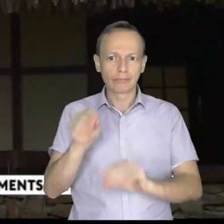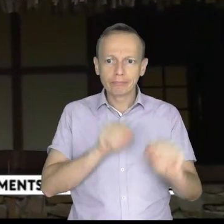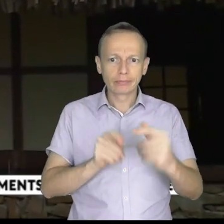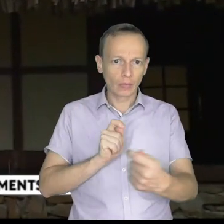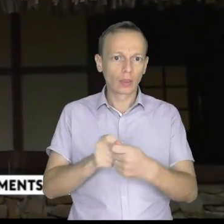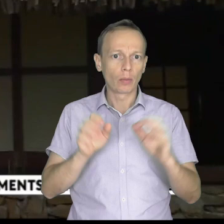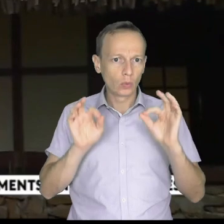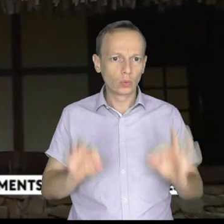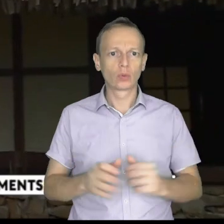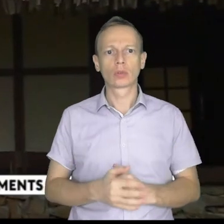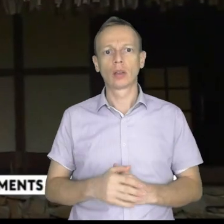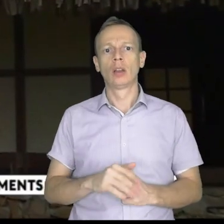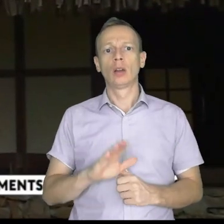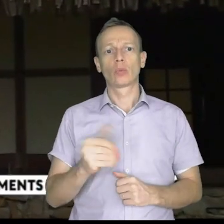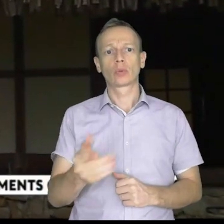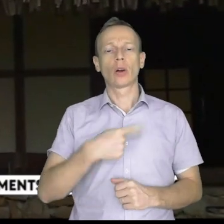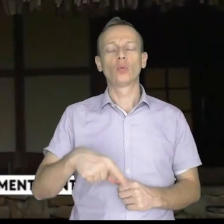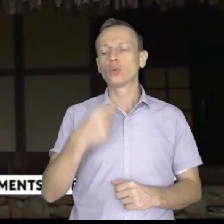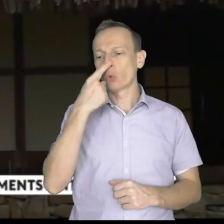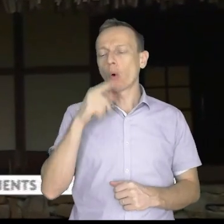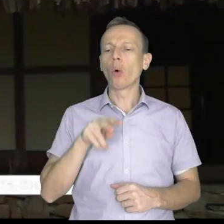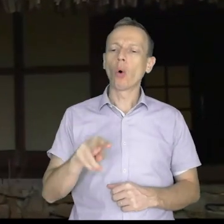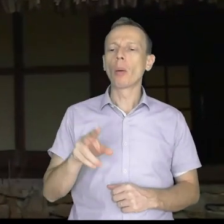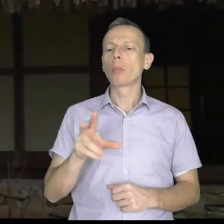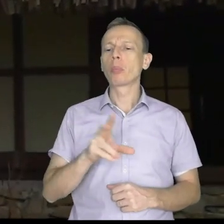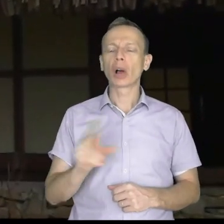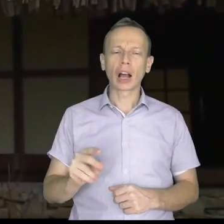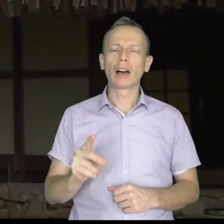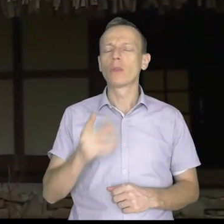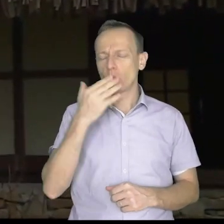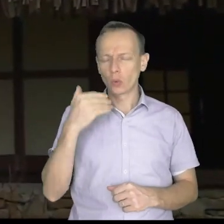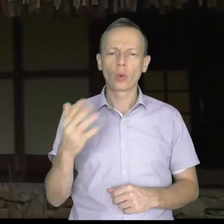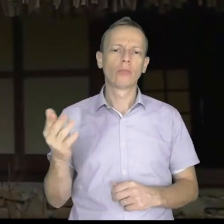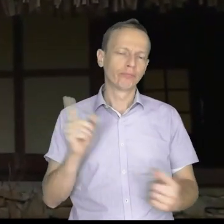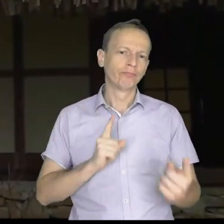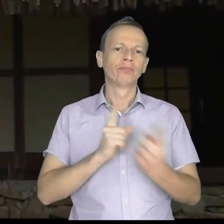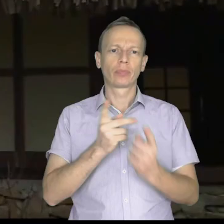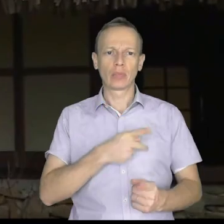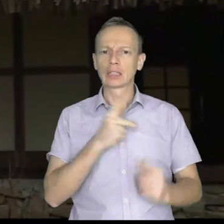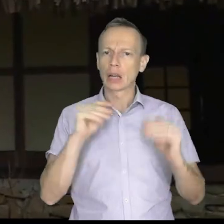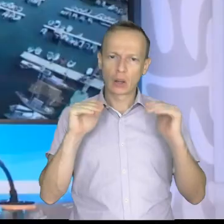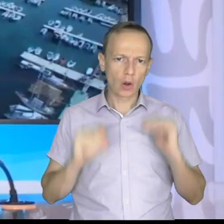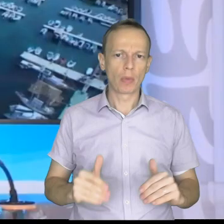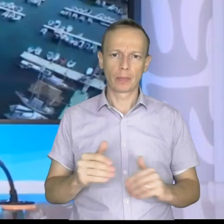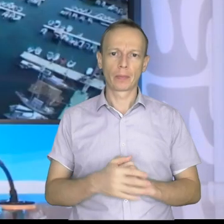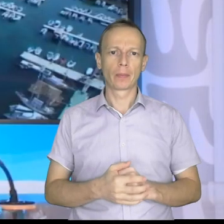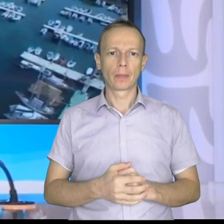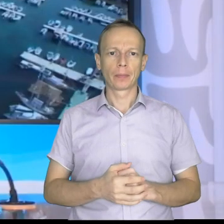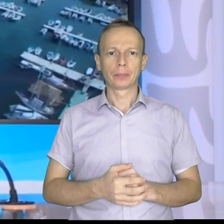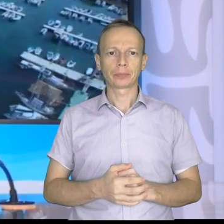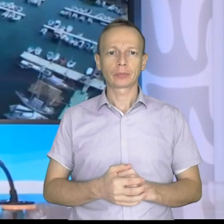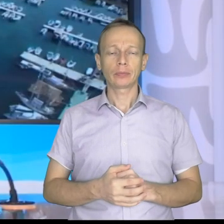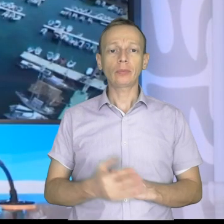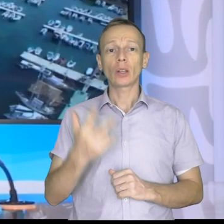Donc il faut faire très attention. Et donc même si on pense que c'est pas grave, de consulter son médecin quand même, vraiment, c'est le message. Et avec